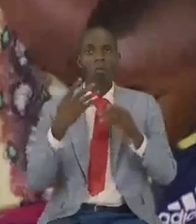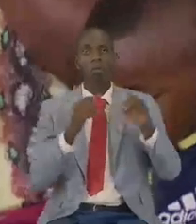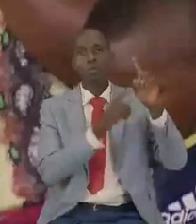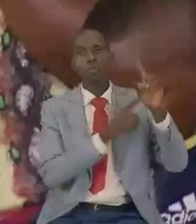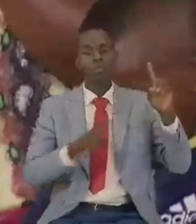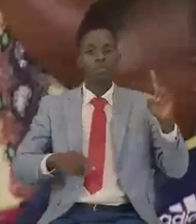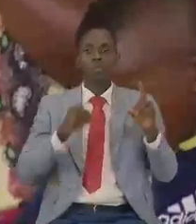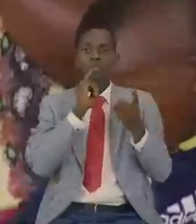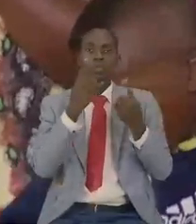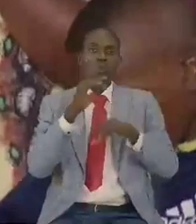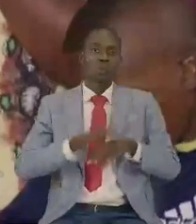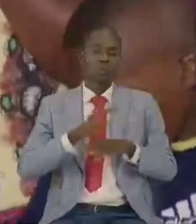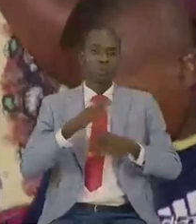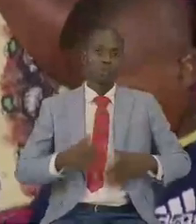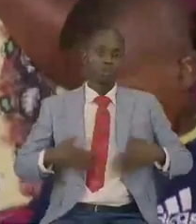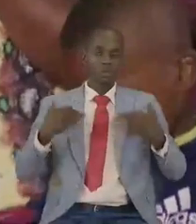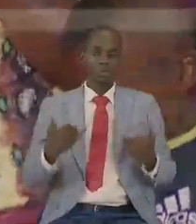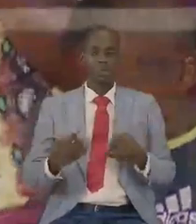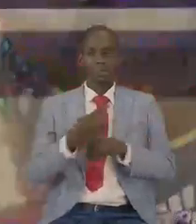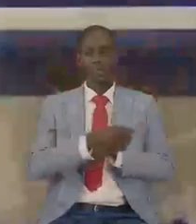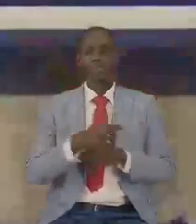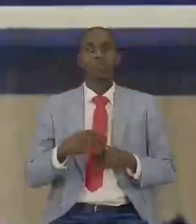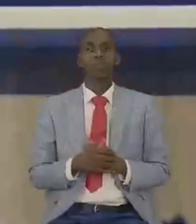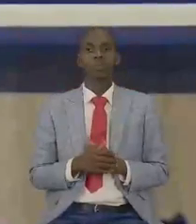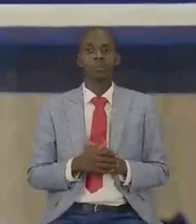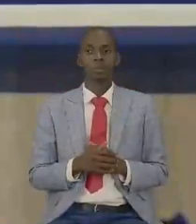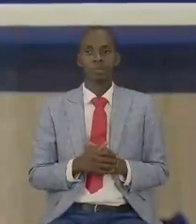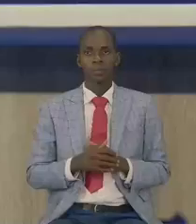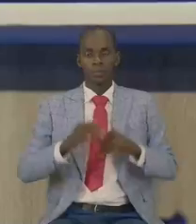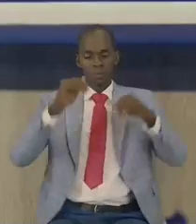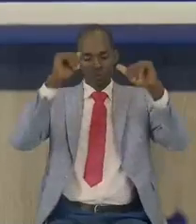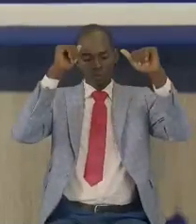La puissance de Dieu vient sur ta vie aujourd'hui. Père.